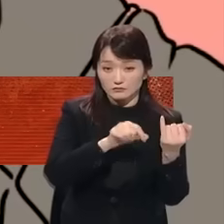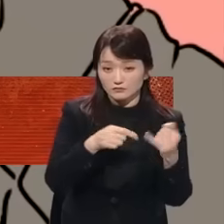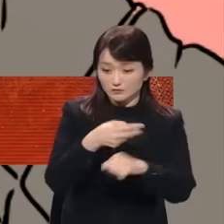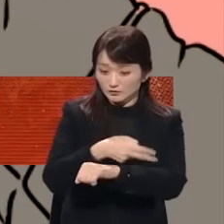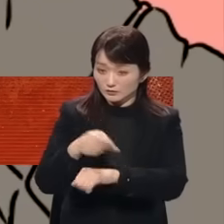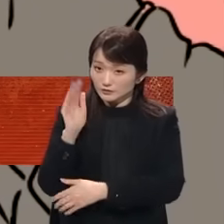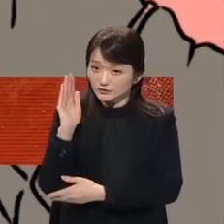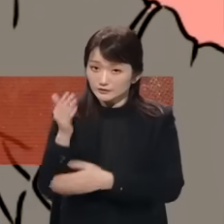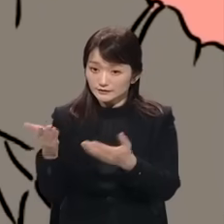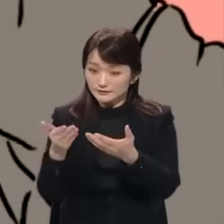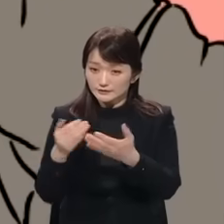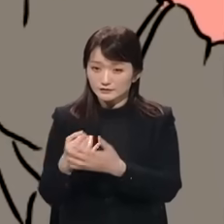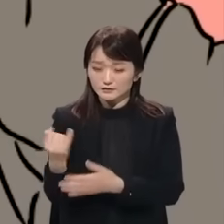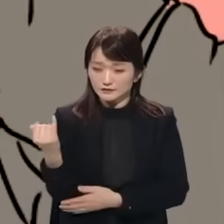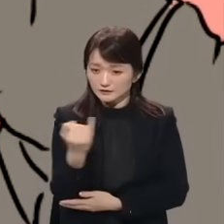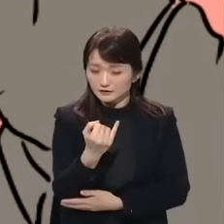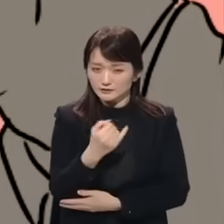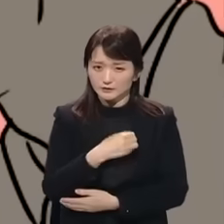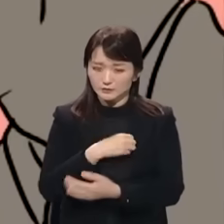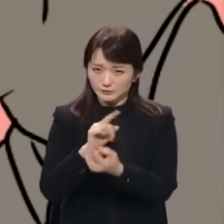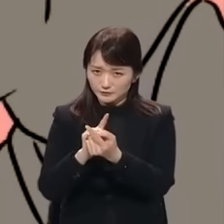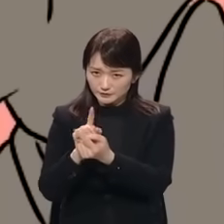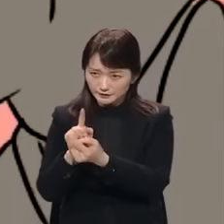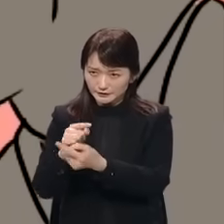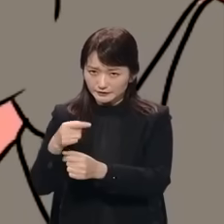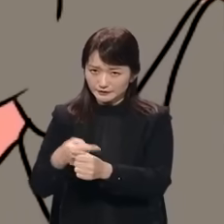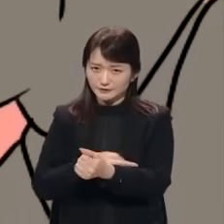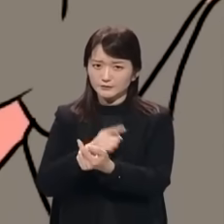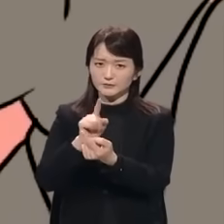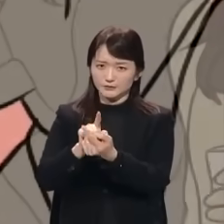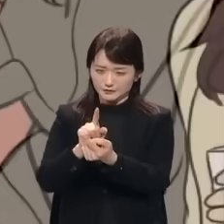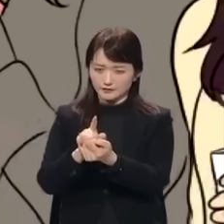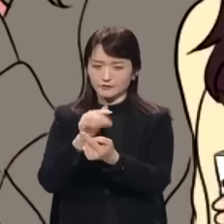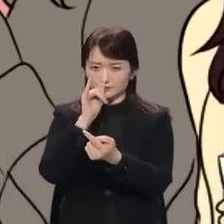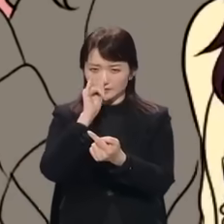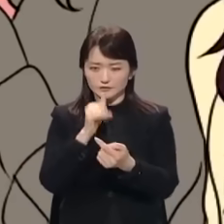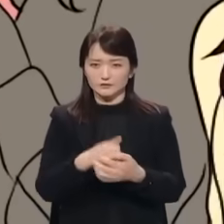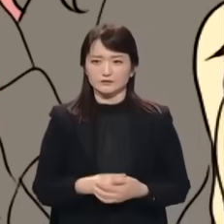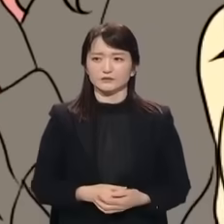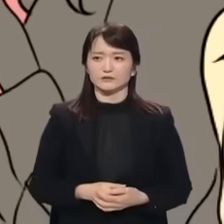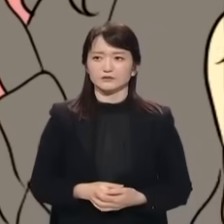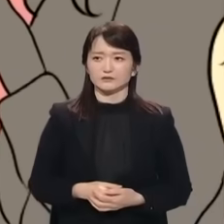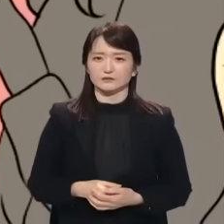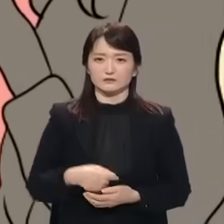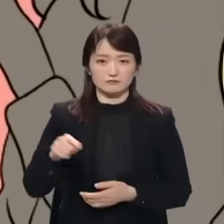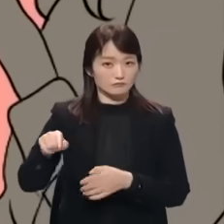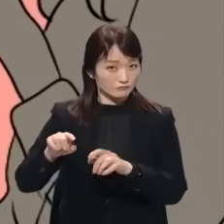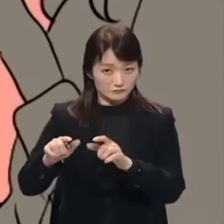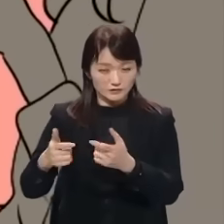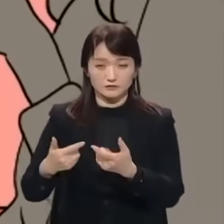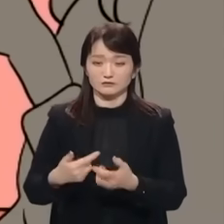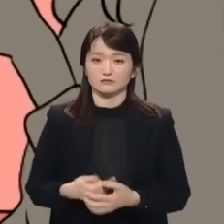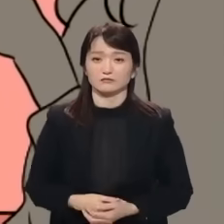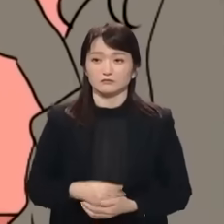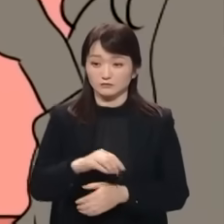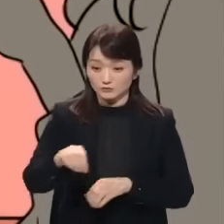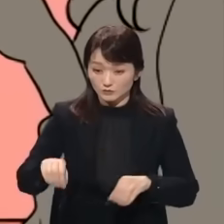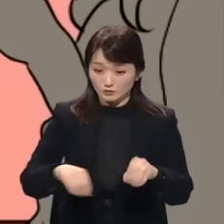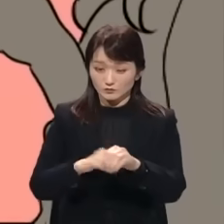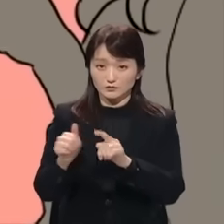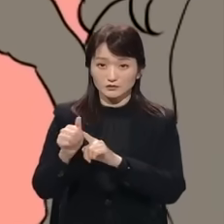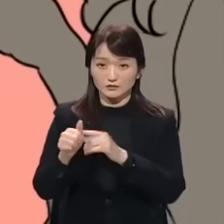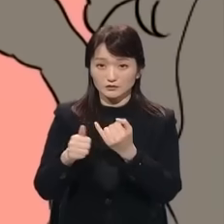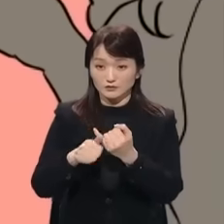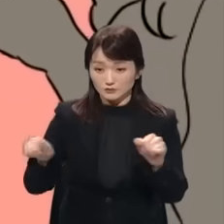일하면 아무래도 여성 회원들도 많이 접할 거고 또 자연스럽게 만나는 사람도 생길 거 같고 했는데 그렇지가 않았다는 겁니다 오히려이 남성은